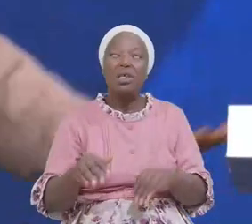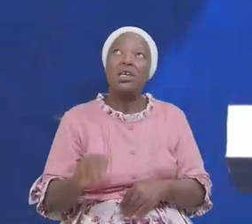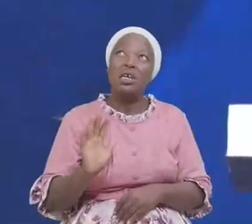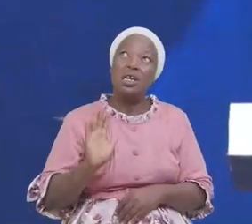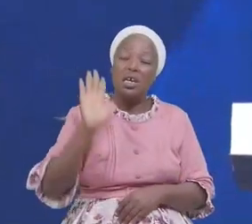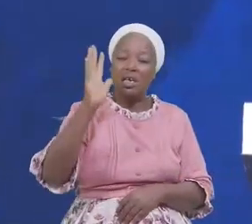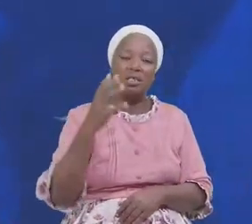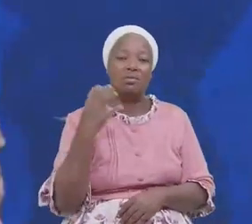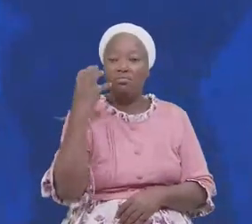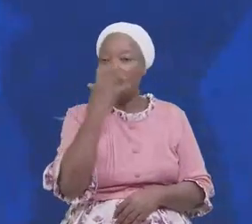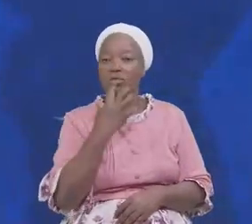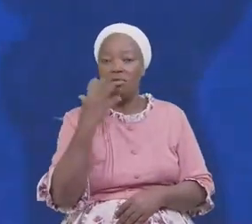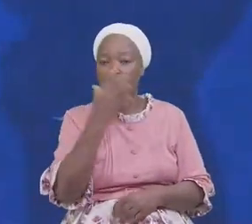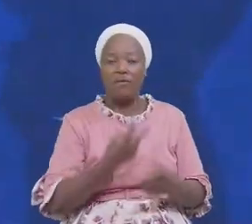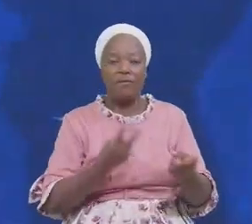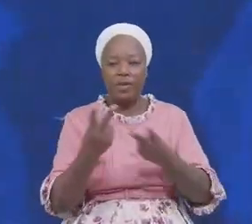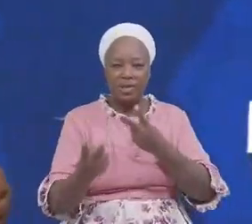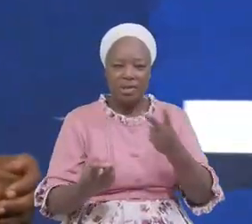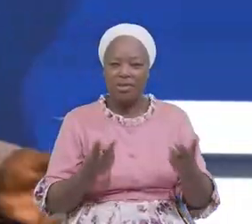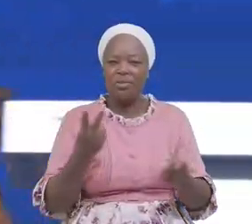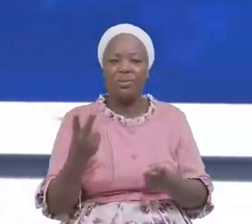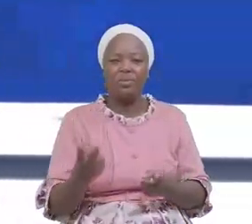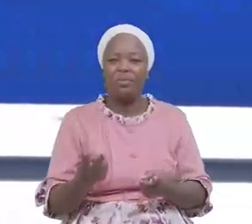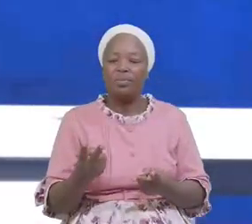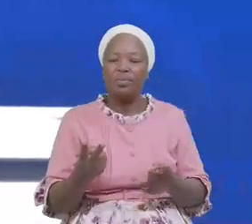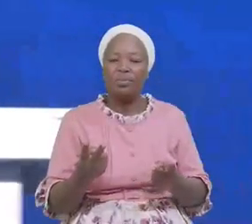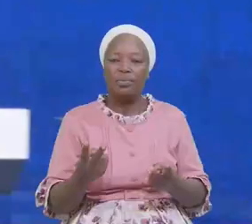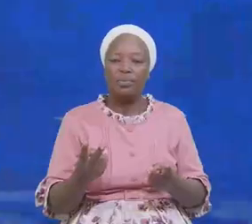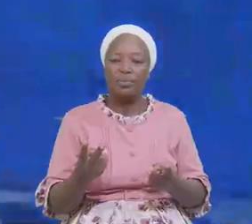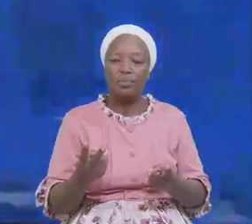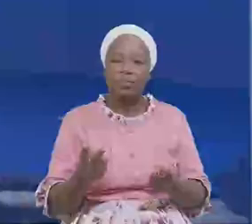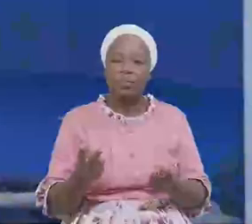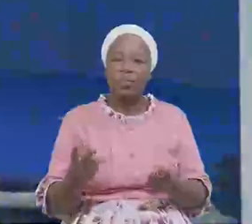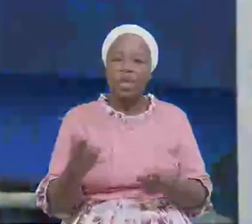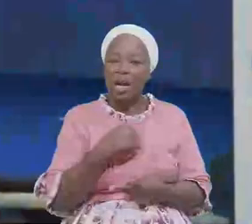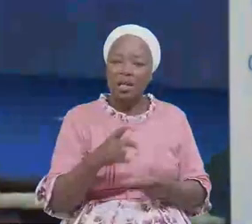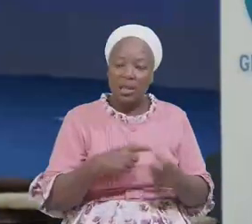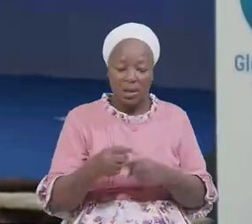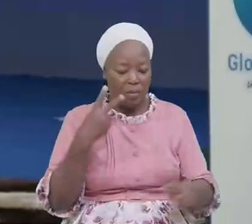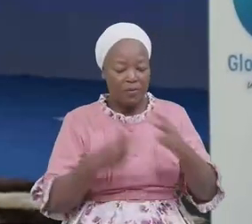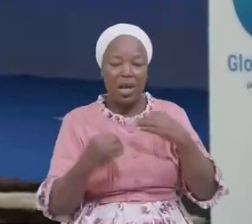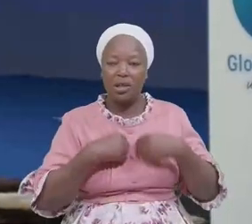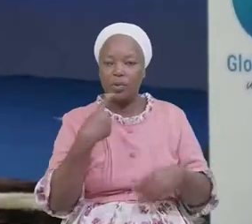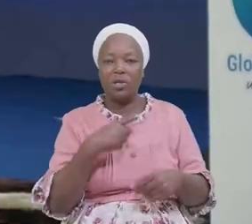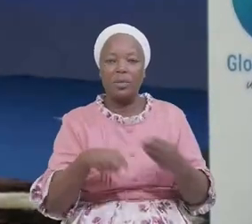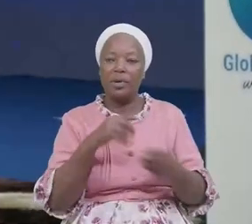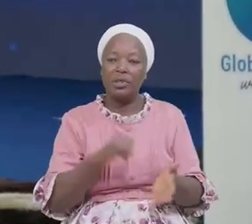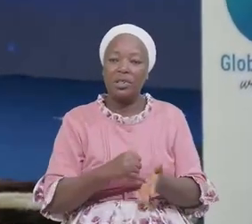Dieu a toujours donc manifesté sa visitation glorieuse. Et les prophètes en ont parlé.